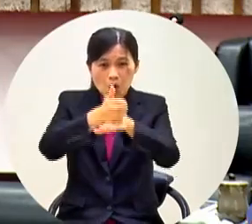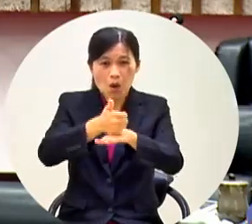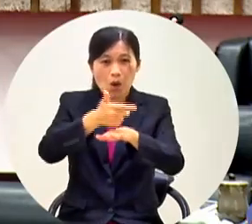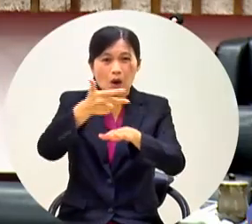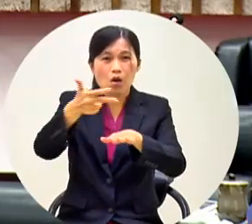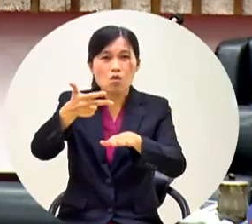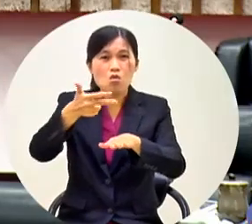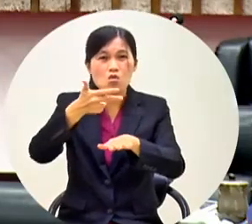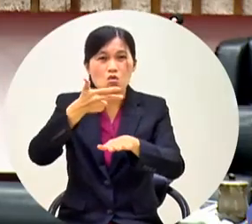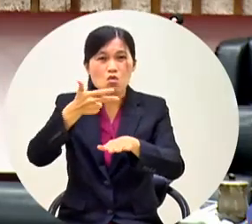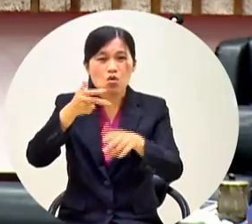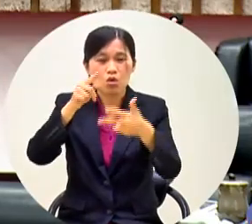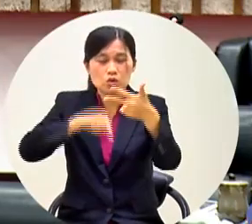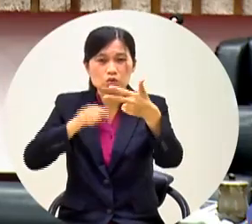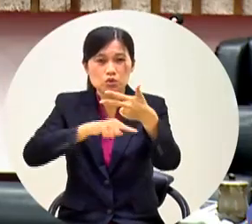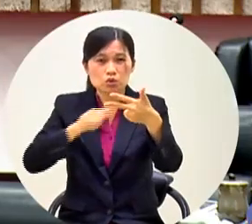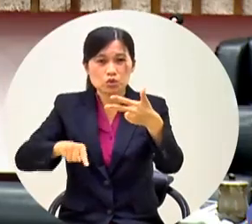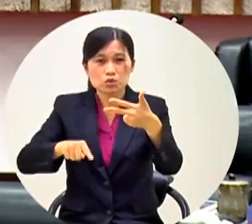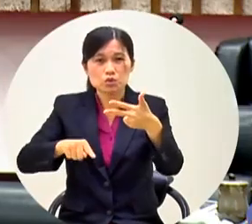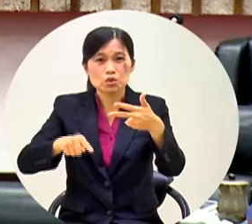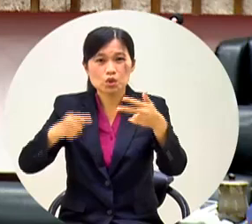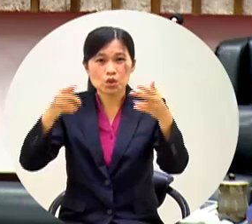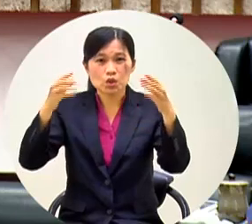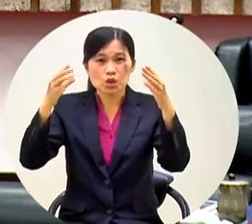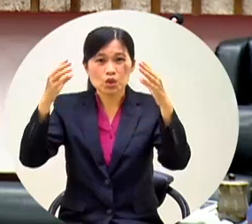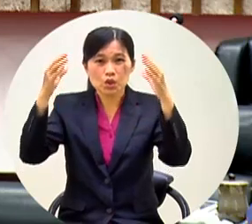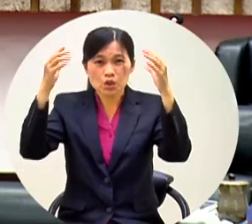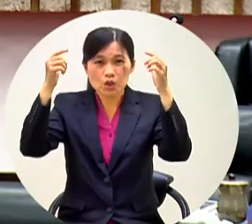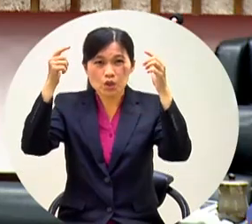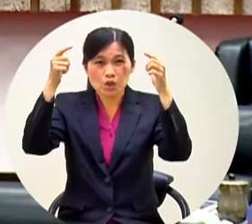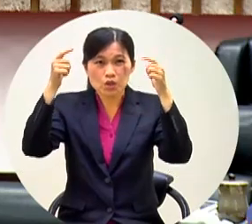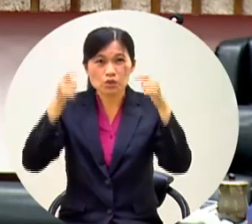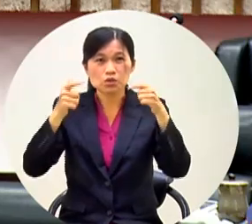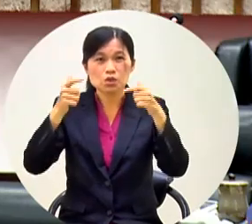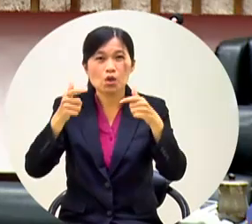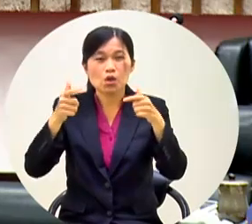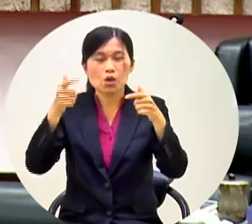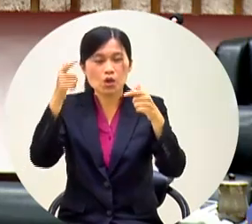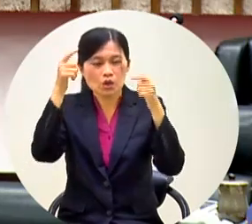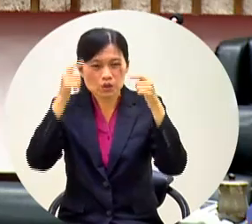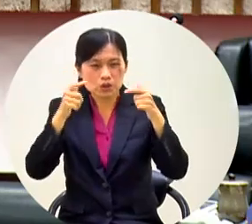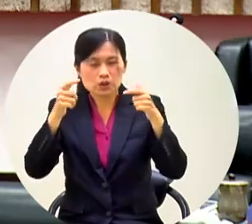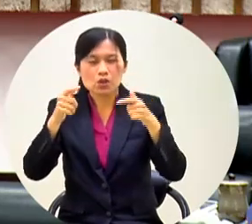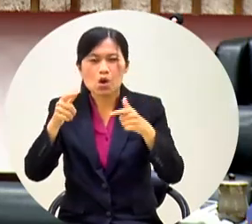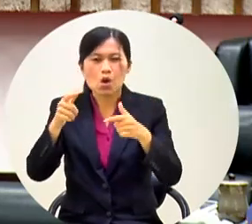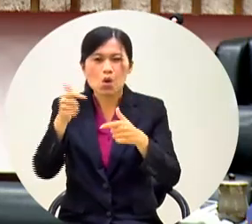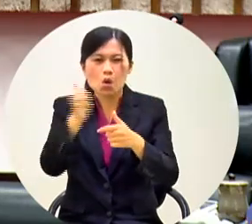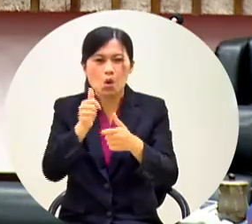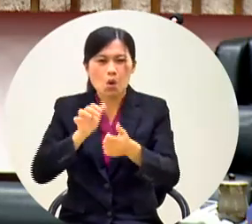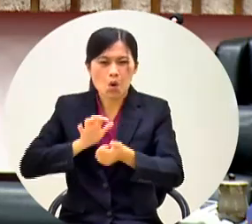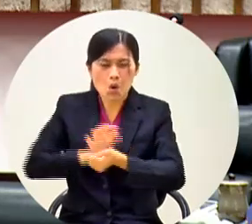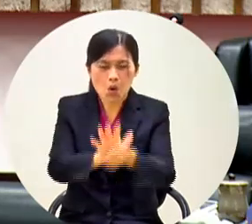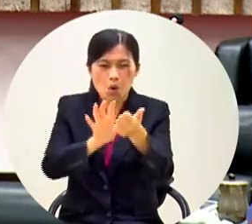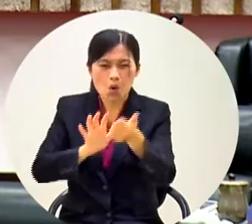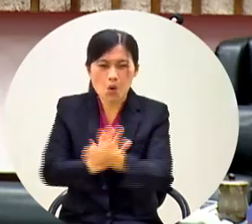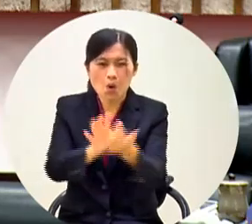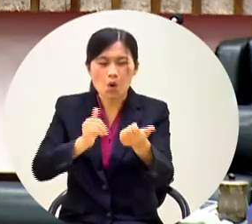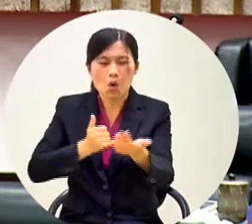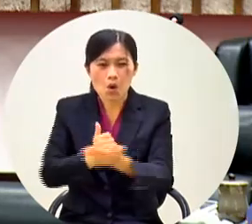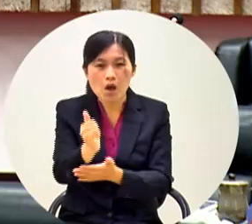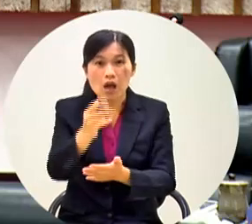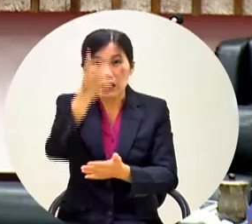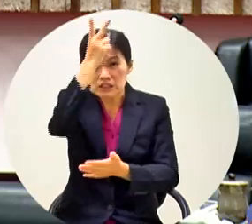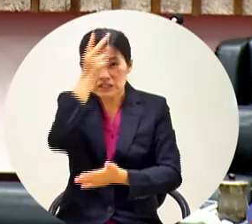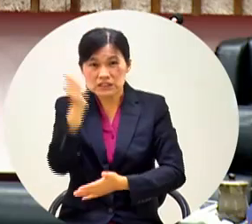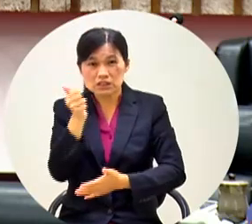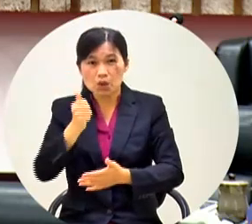员一脚拖下来甩到地上，再看画面的左上角。曾俊杰议员快步冲下来，